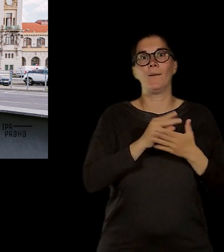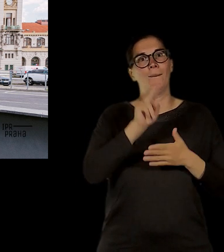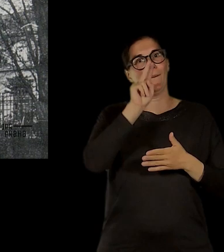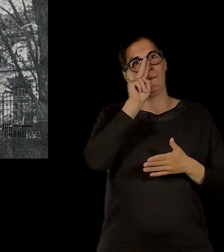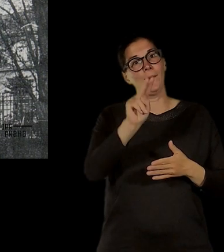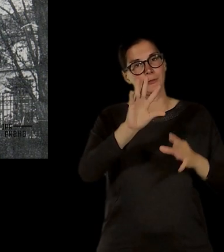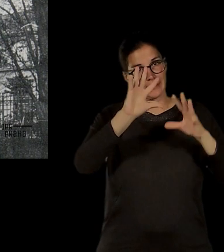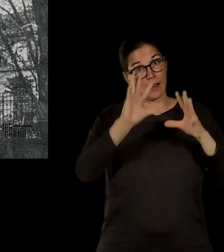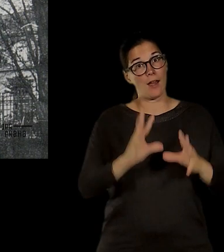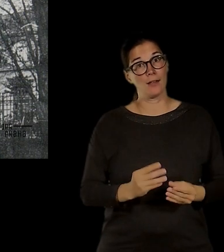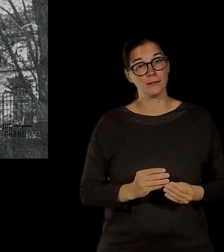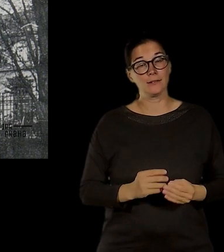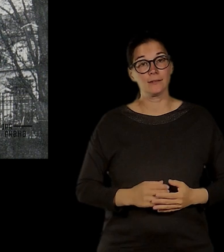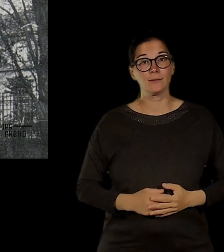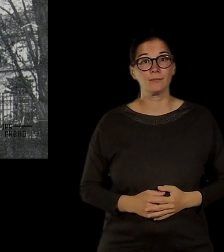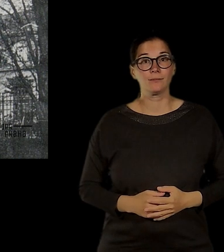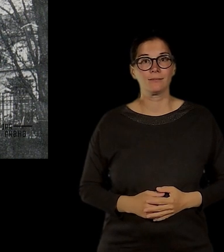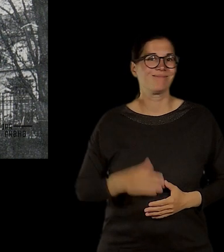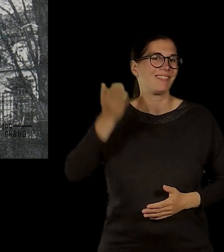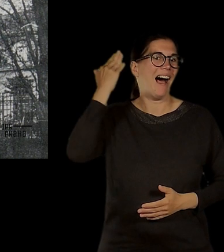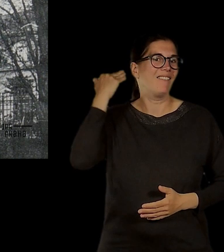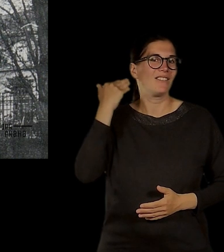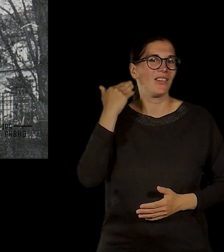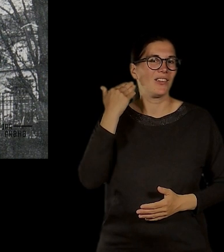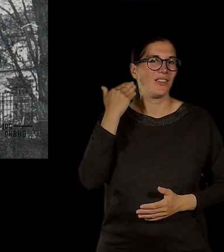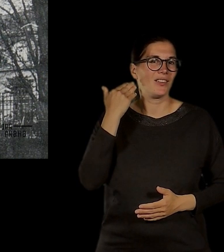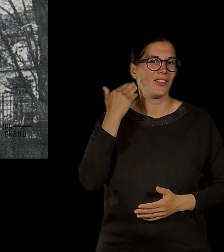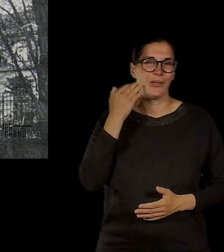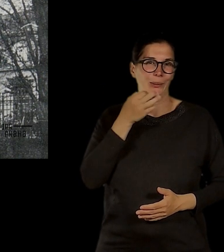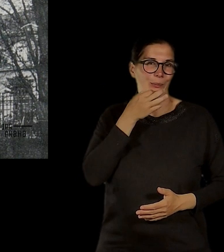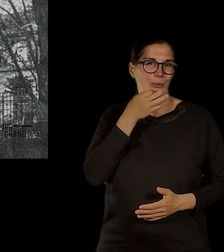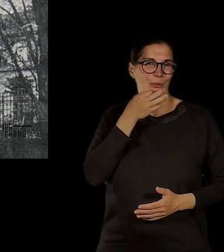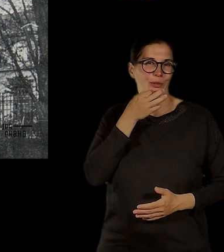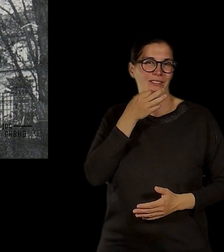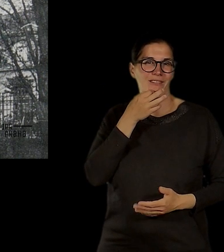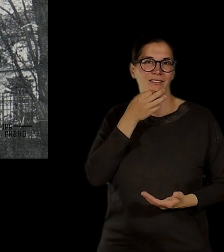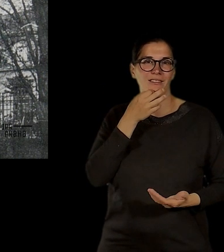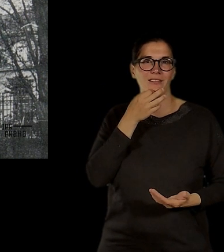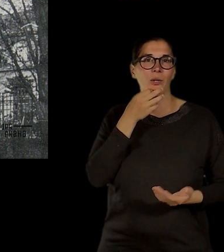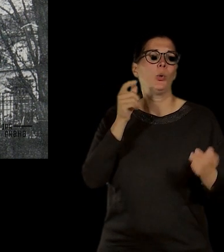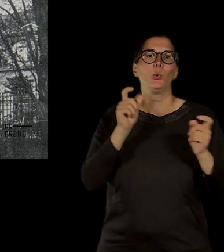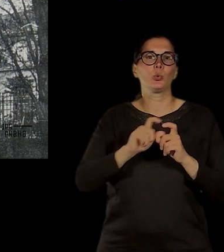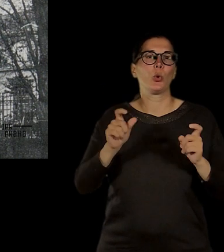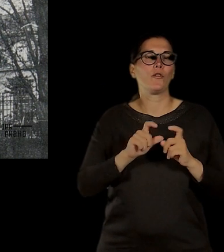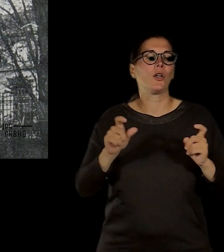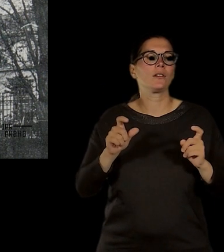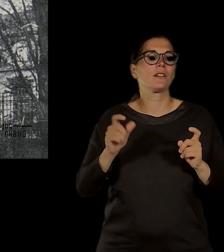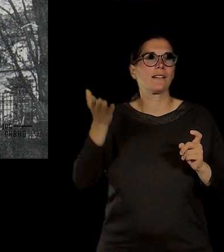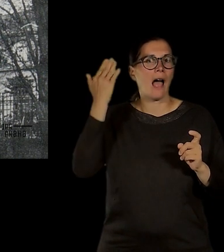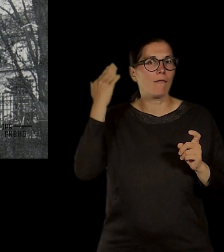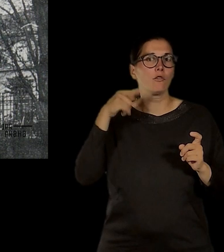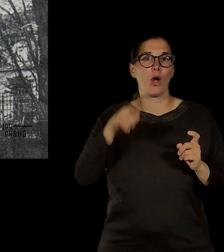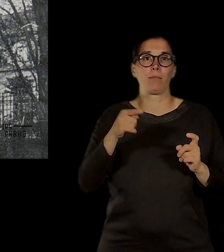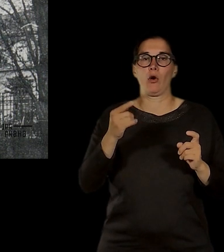kráse, což v minulosti moc jsme těch příležitostí neměli, protože před Fantovou budovou